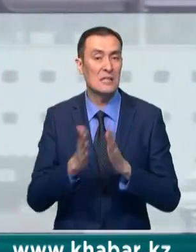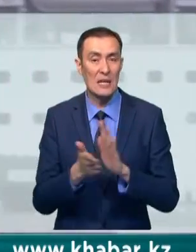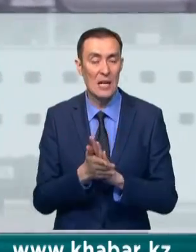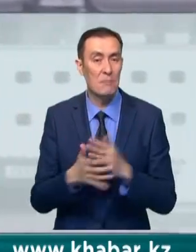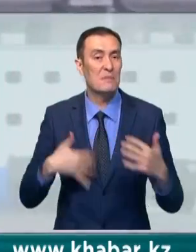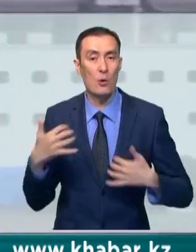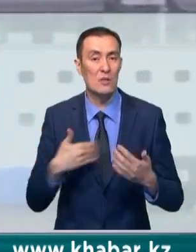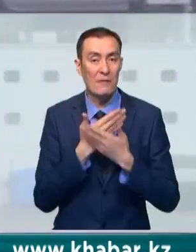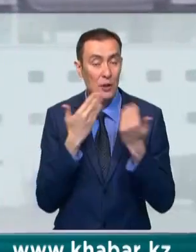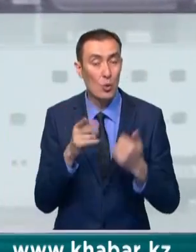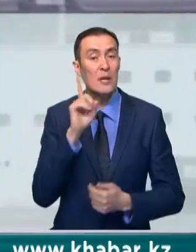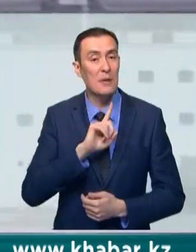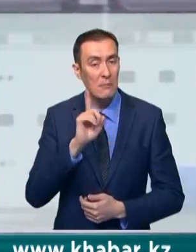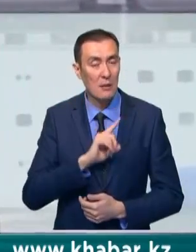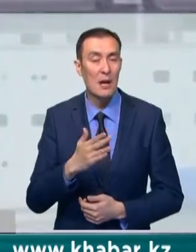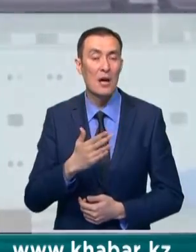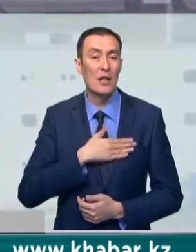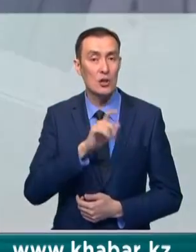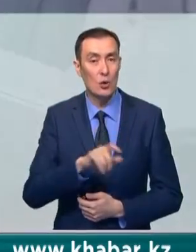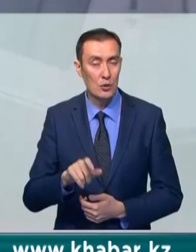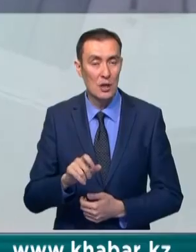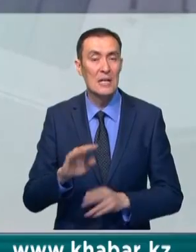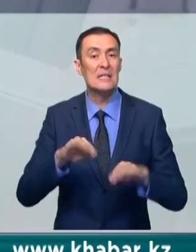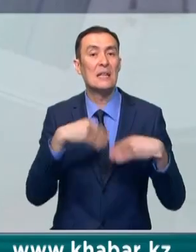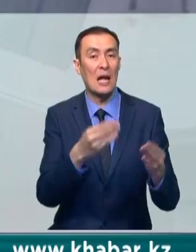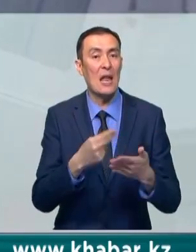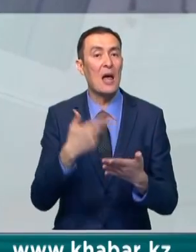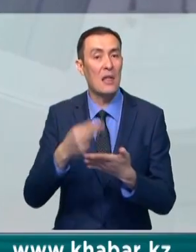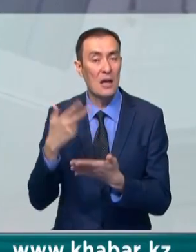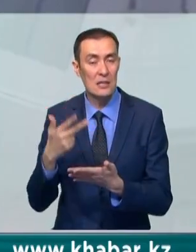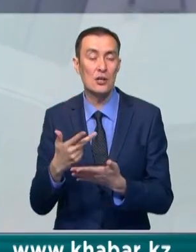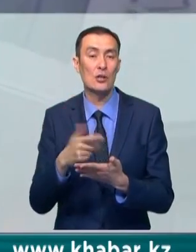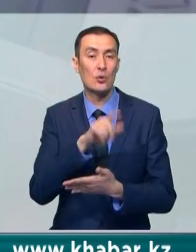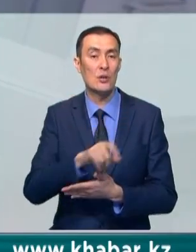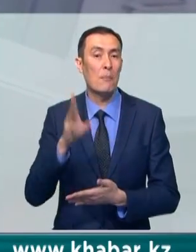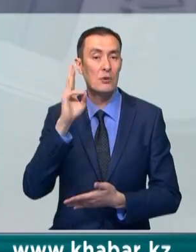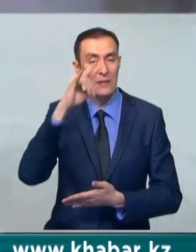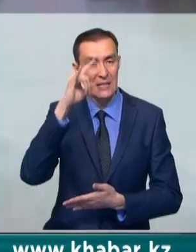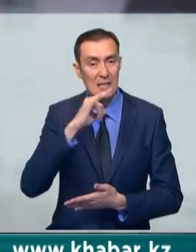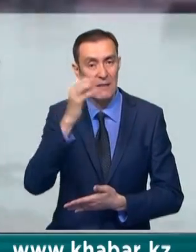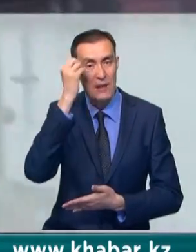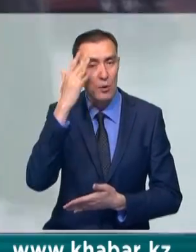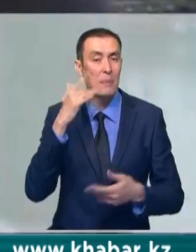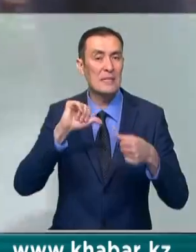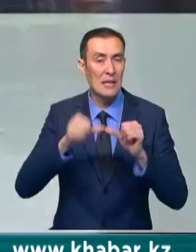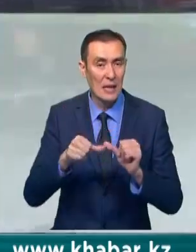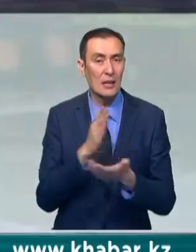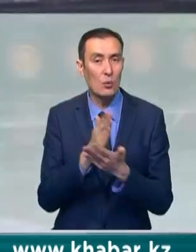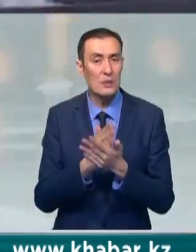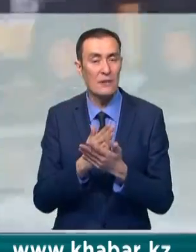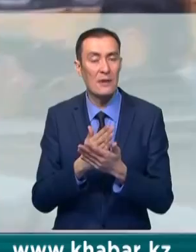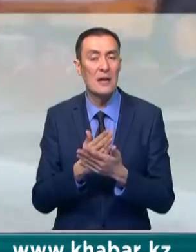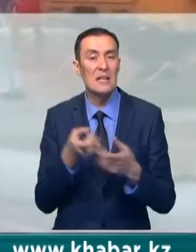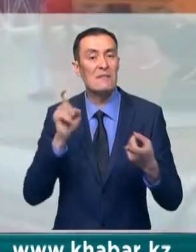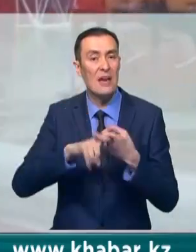вызывает тревоги. Но тем не менее наши соотечественники сдали анализы. Сотрудники посольства Казахстана в Японии постоянно находятся с ними